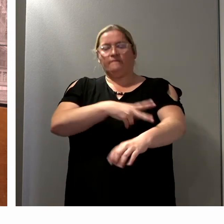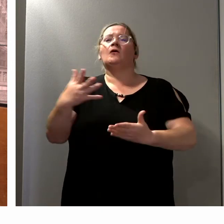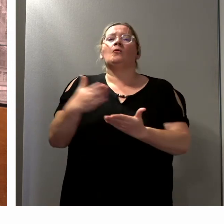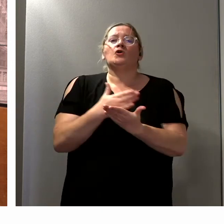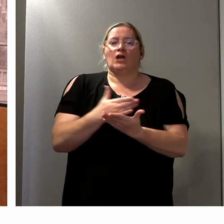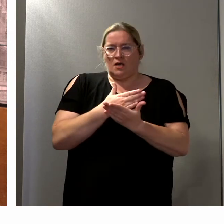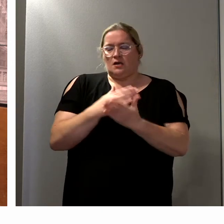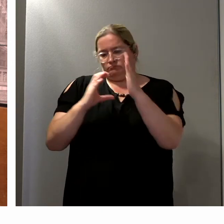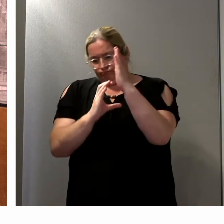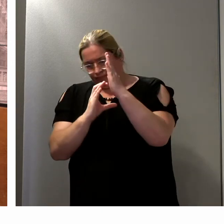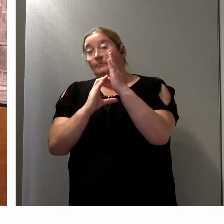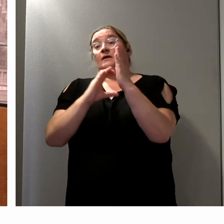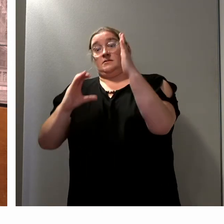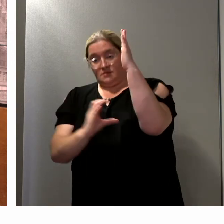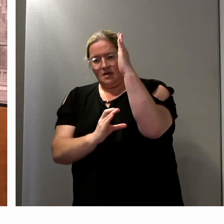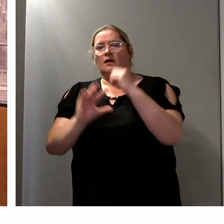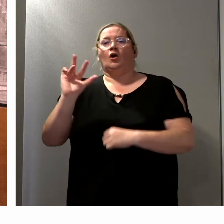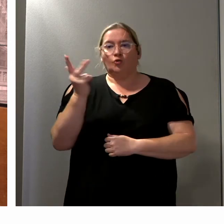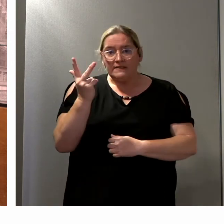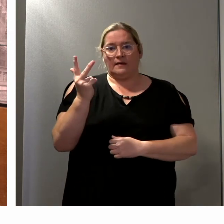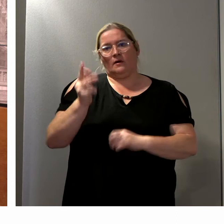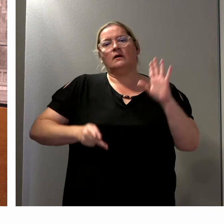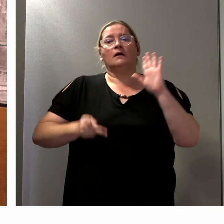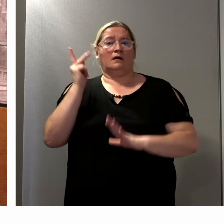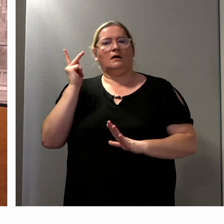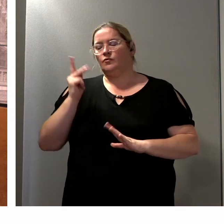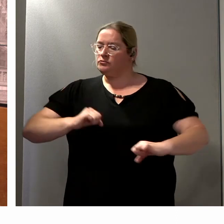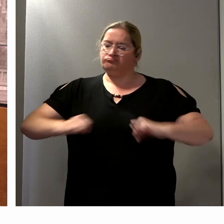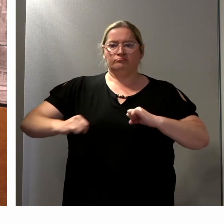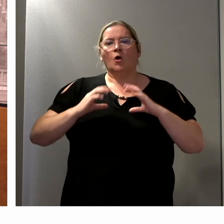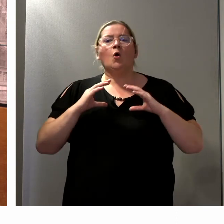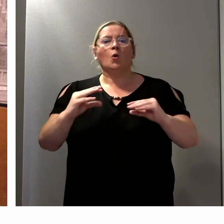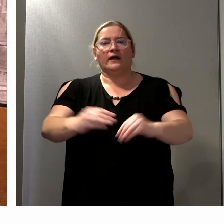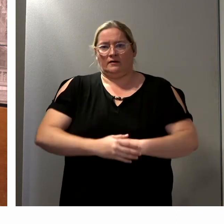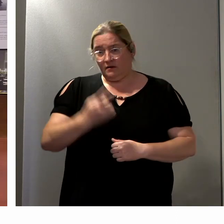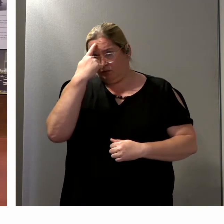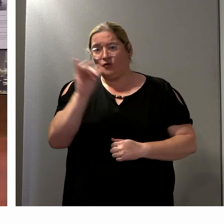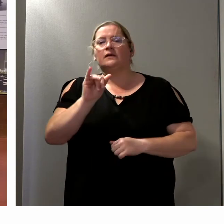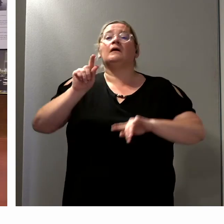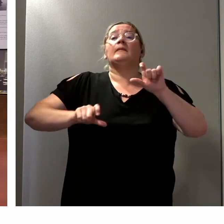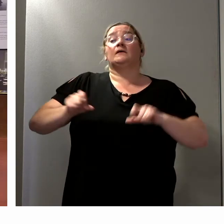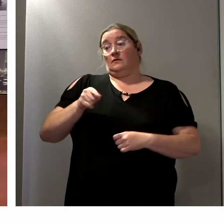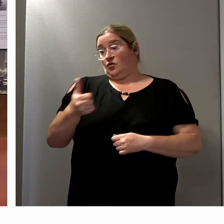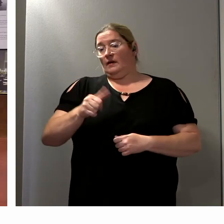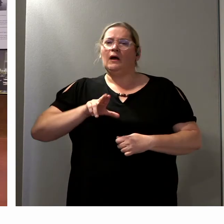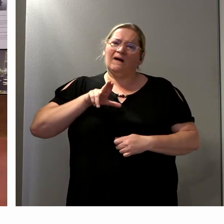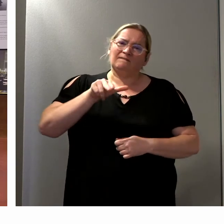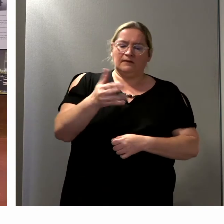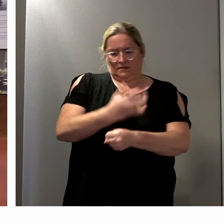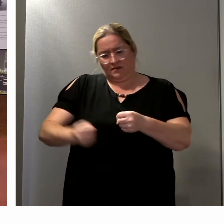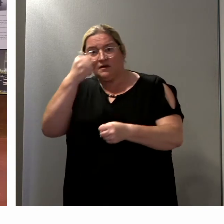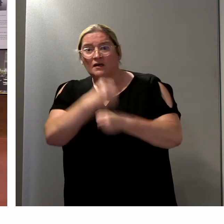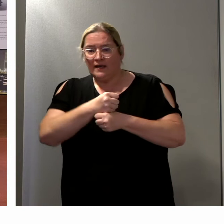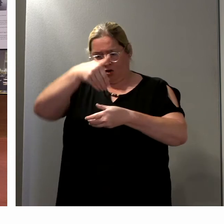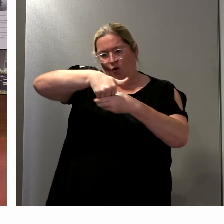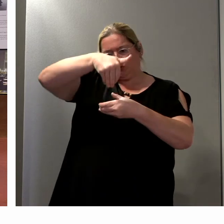module secondaire, et puis un 3e module pour le coup beaucoup plus opérationnel pour des personnes qui vont être amenées à manipuler et à créer un